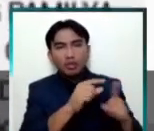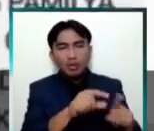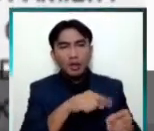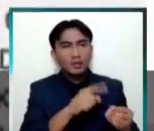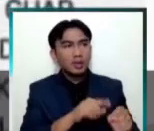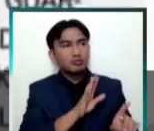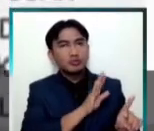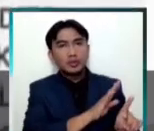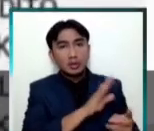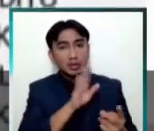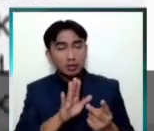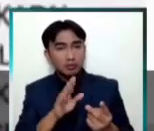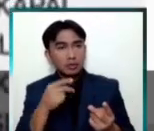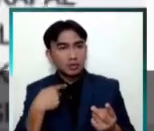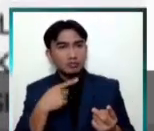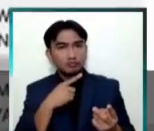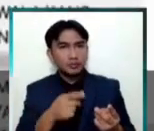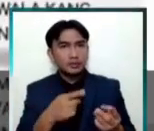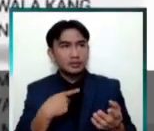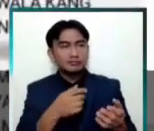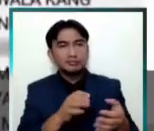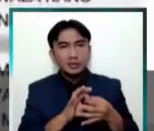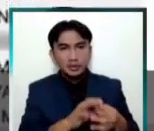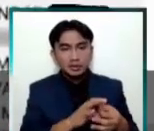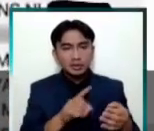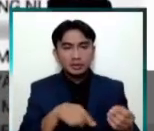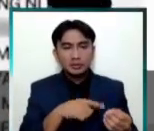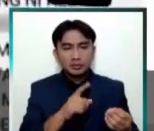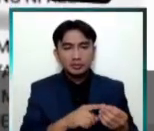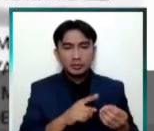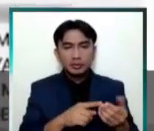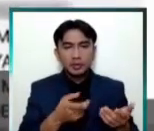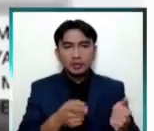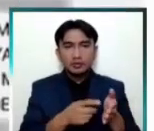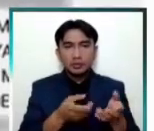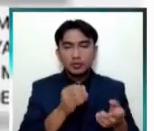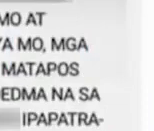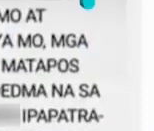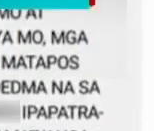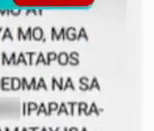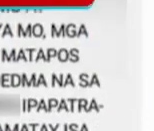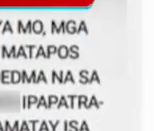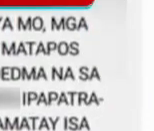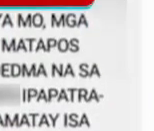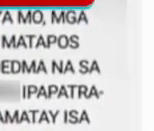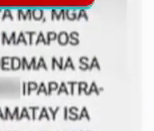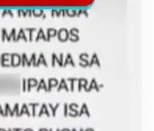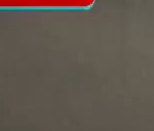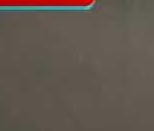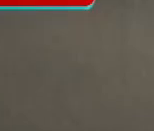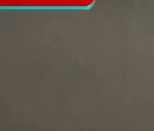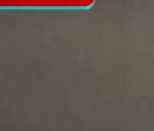kapatid. Nag-text din daw ito sa kanyang ina at binanggit ang kanilang pangalan. Sabi ng NPC, nakipagpulong na sila sa